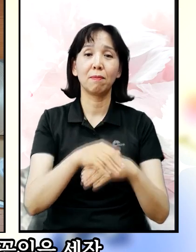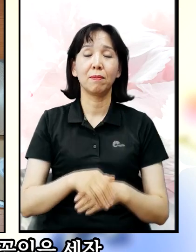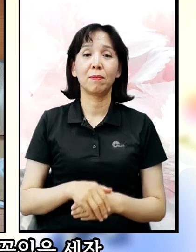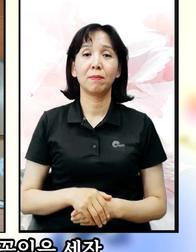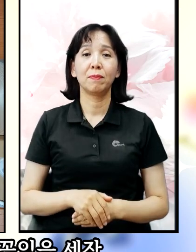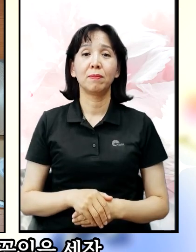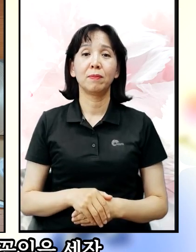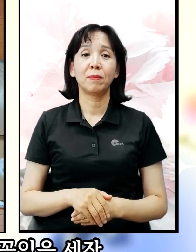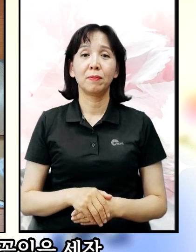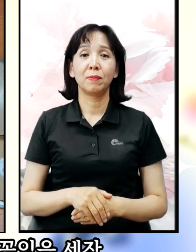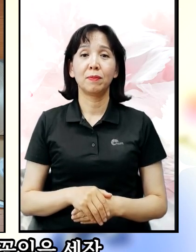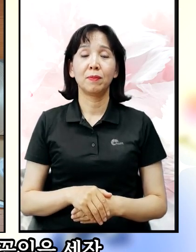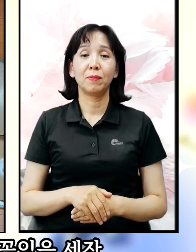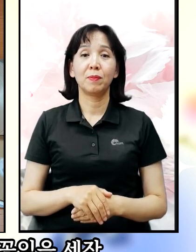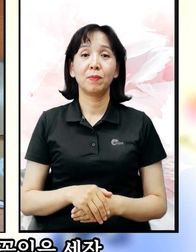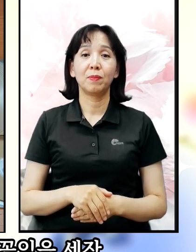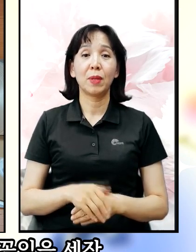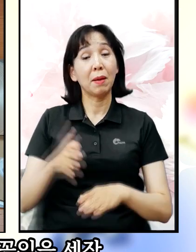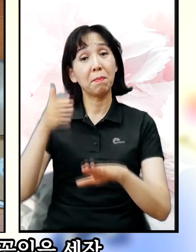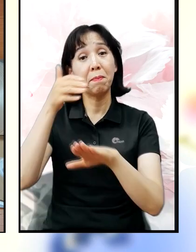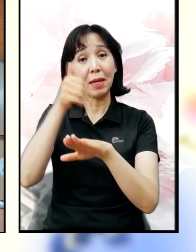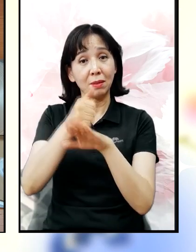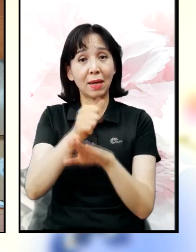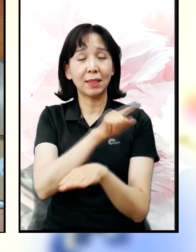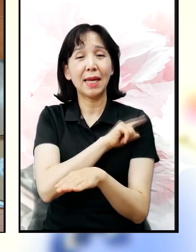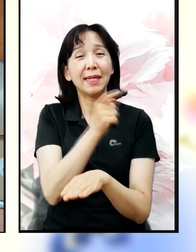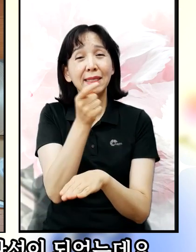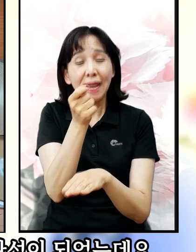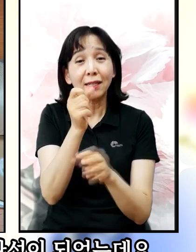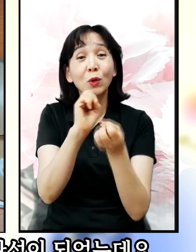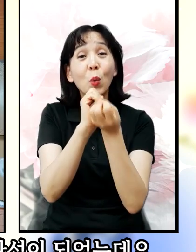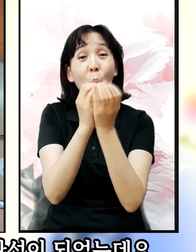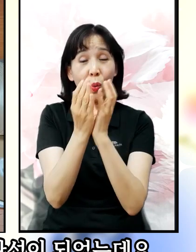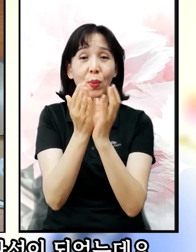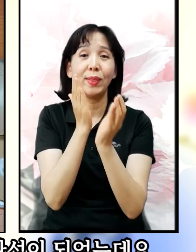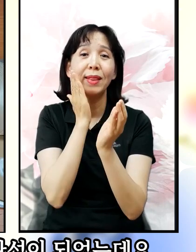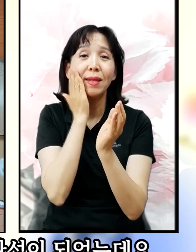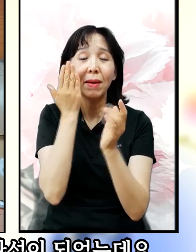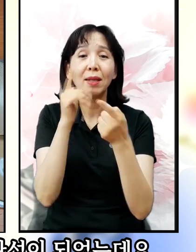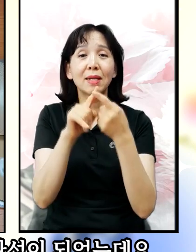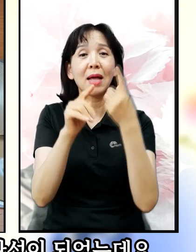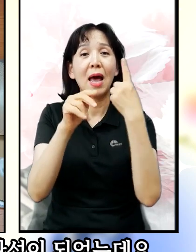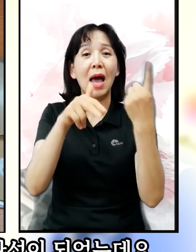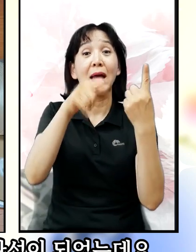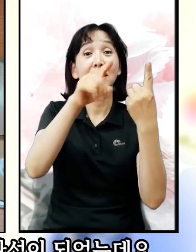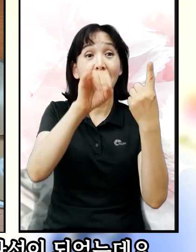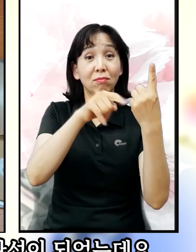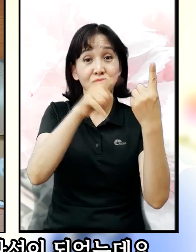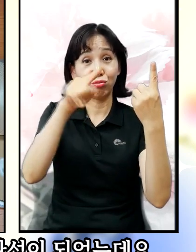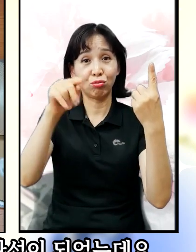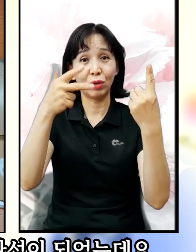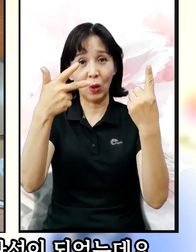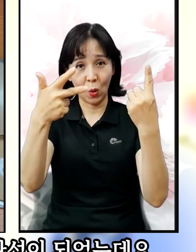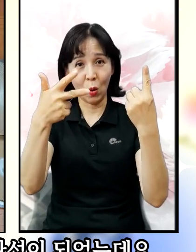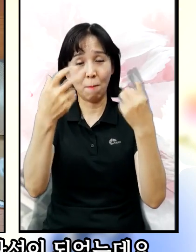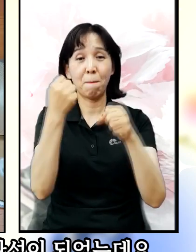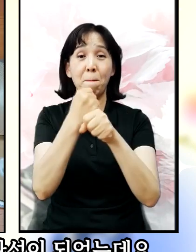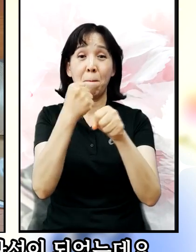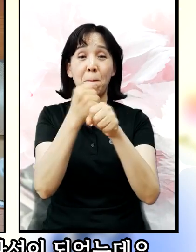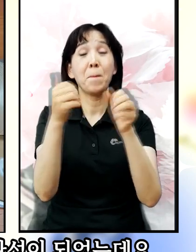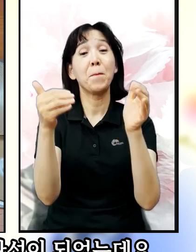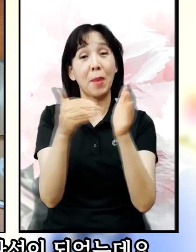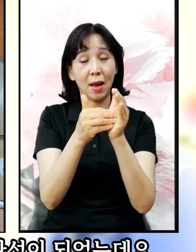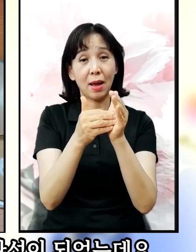3장, 자, 그리고 마지막 제일 작은 꽃잎을 한 장에서 7장이 지금